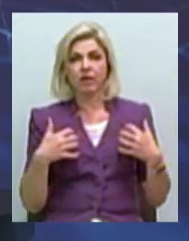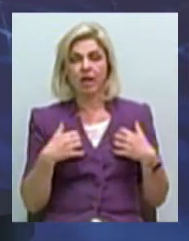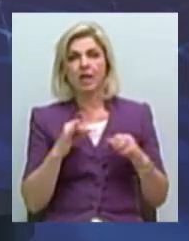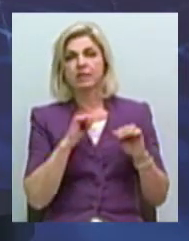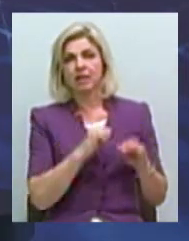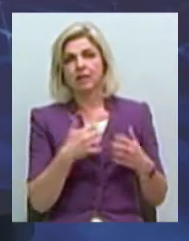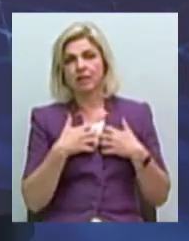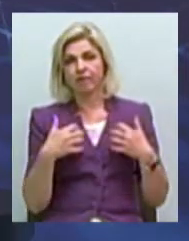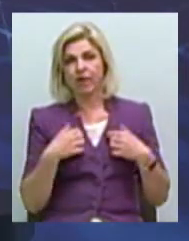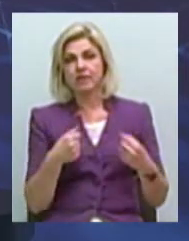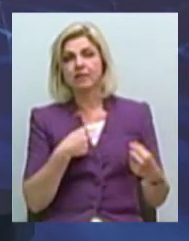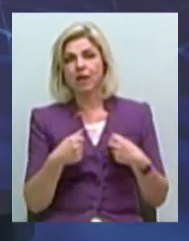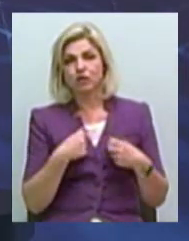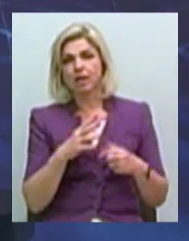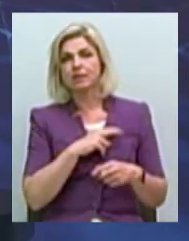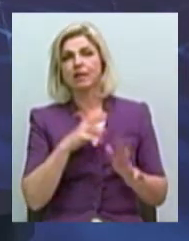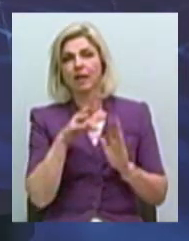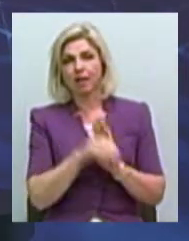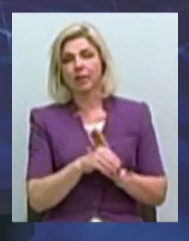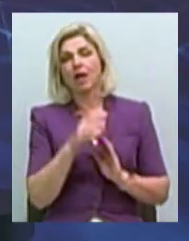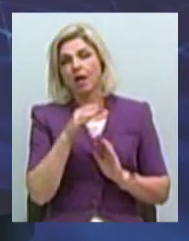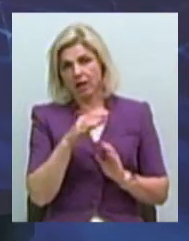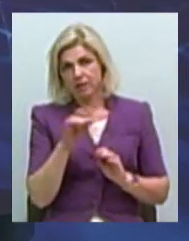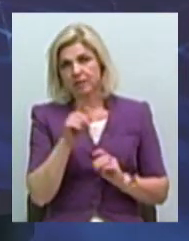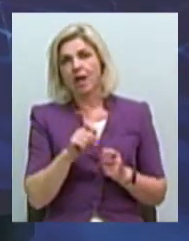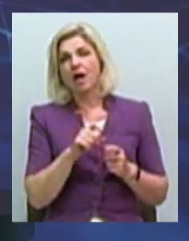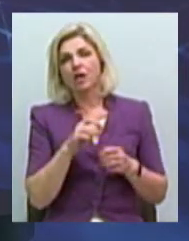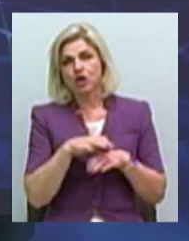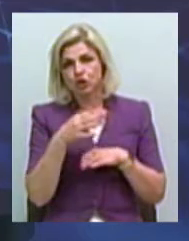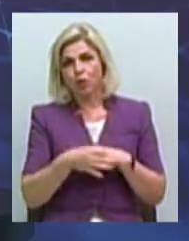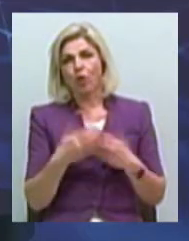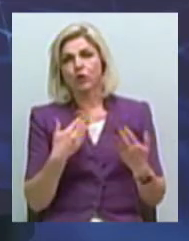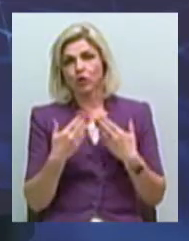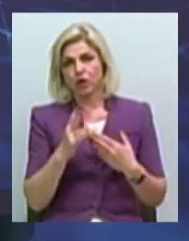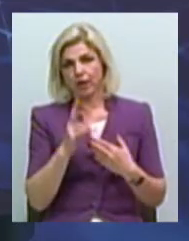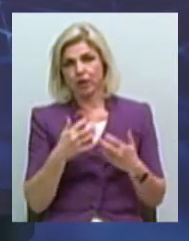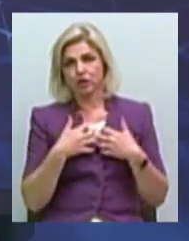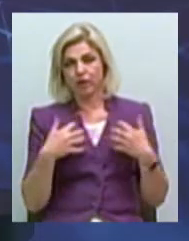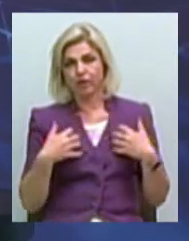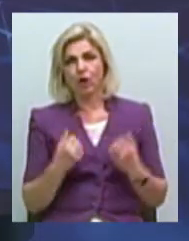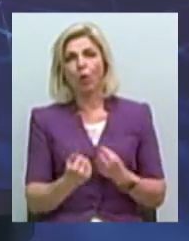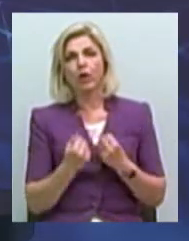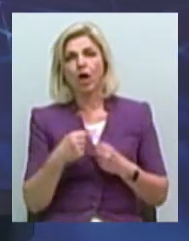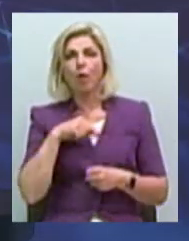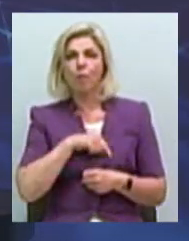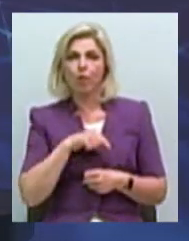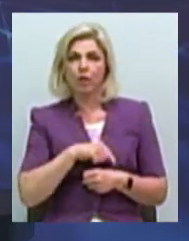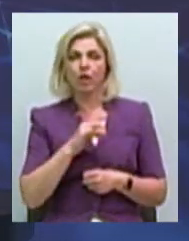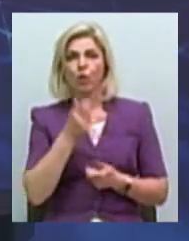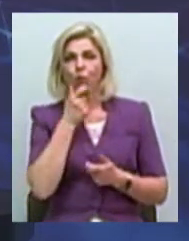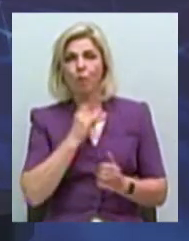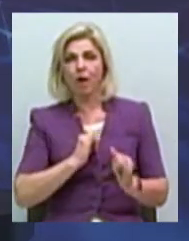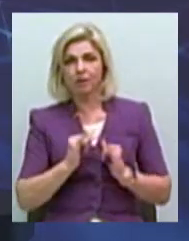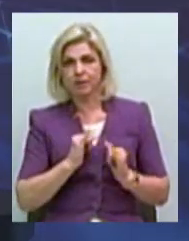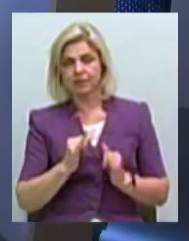і загибелі унаслідок жорстокого поводження з ними. Укріплення моральності і гуманності громади